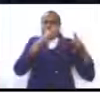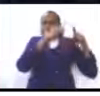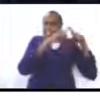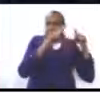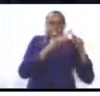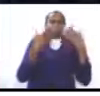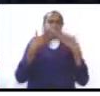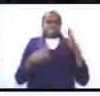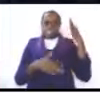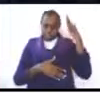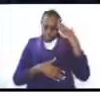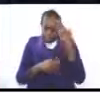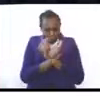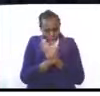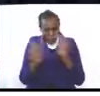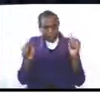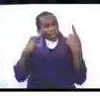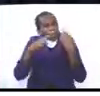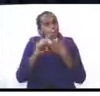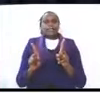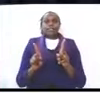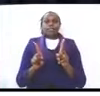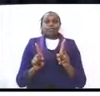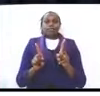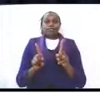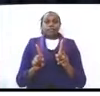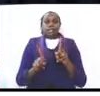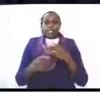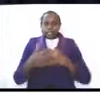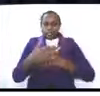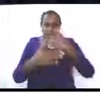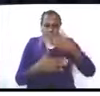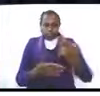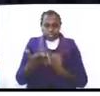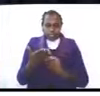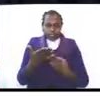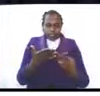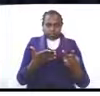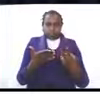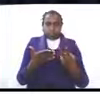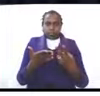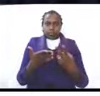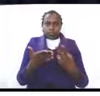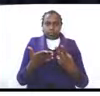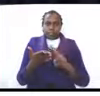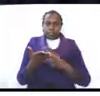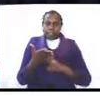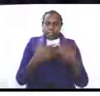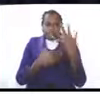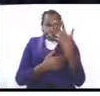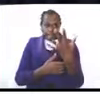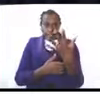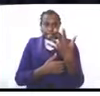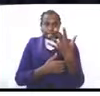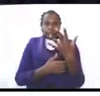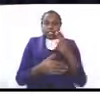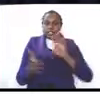katika huduma. Lakini tukienda hapo mbele mstari huo wa 5 mlango wa